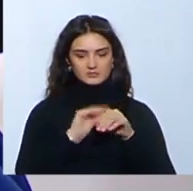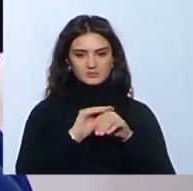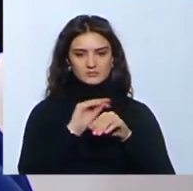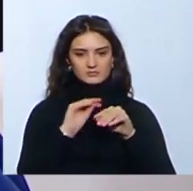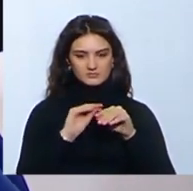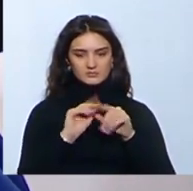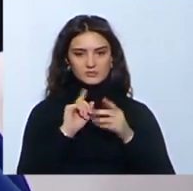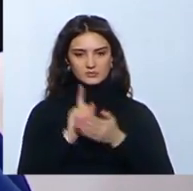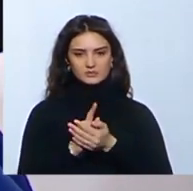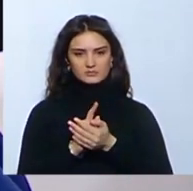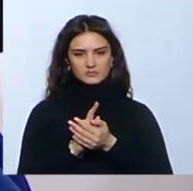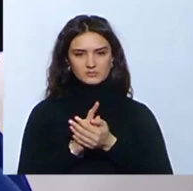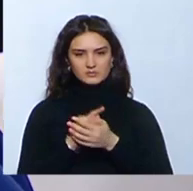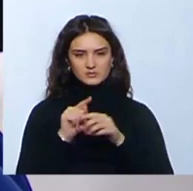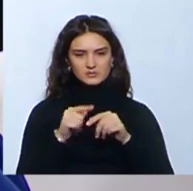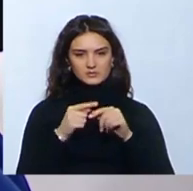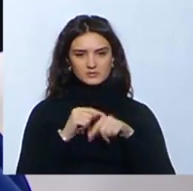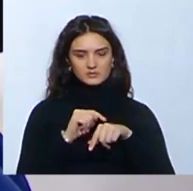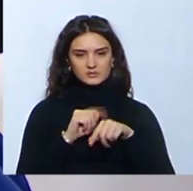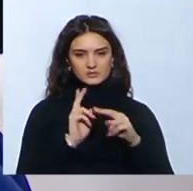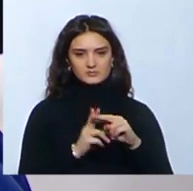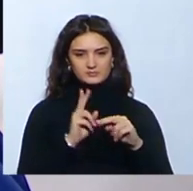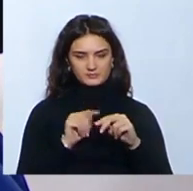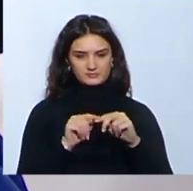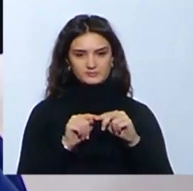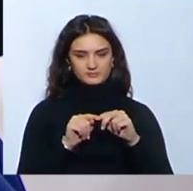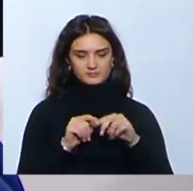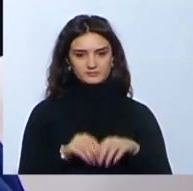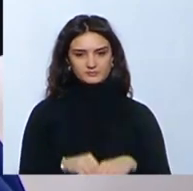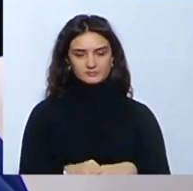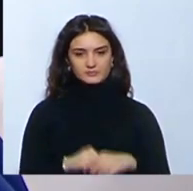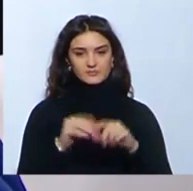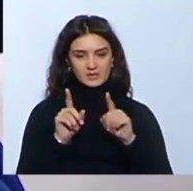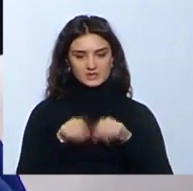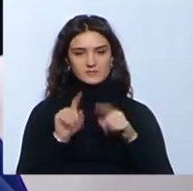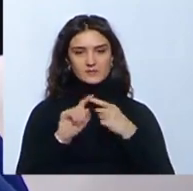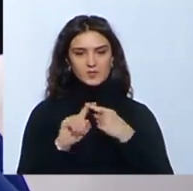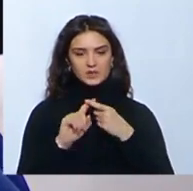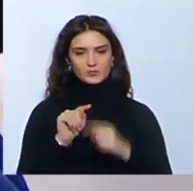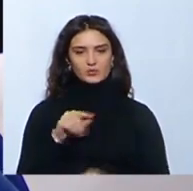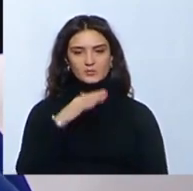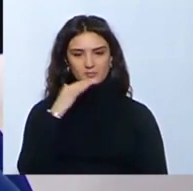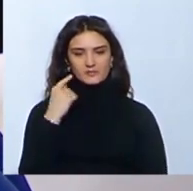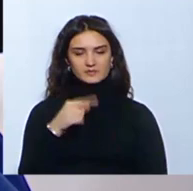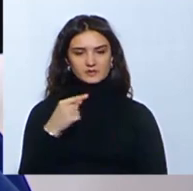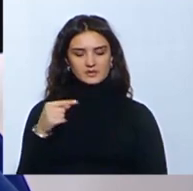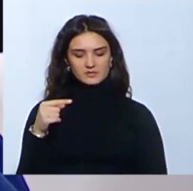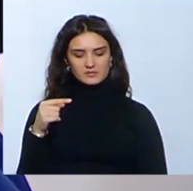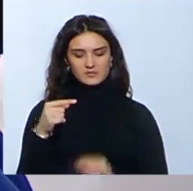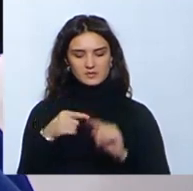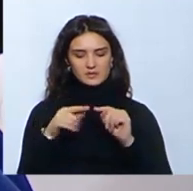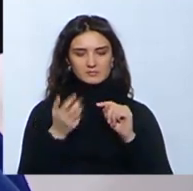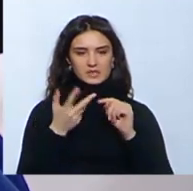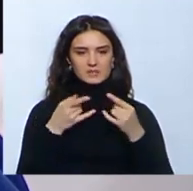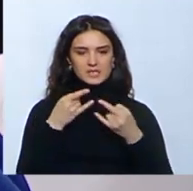ერთად აუცილებელია უცხო სხეულის ევაკუაციაც. ასევე დამოკიდებულია ეს რამდენად